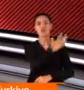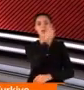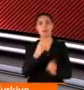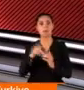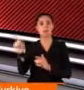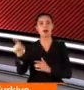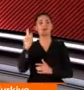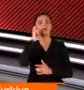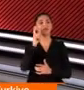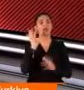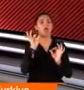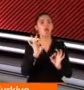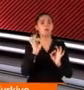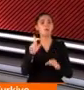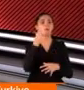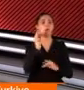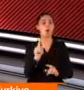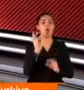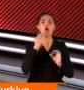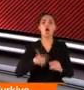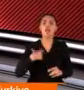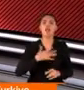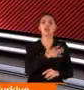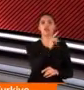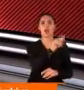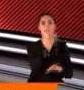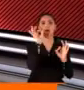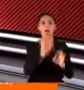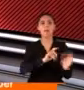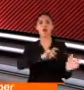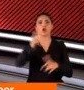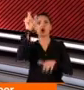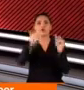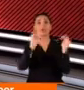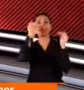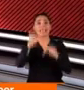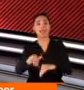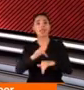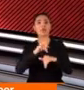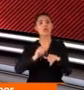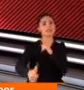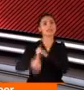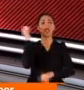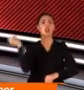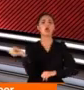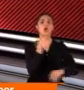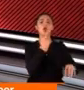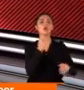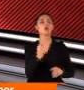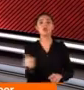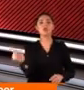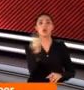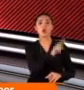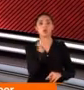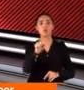Söylemleri, vaatleri hepsi bunun üzerine kurulu. Özellikle CHP. Her fırsatta göçmenleri geldikleri ülkelere göndereceklerini söylüyorlar.